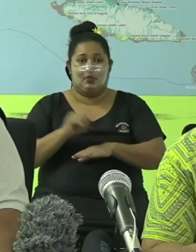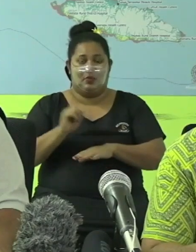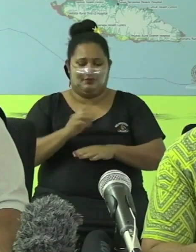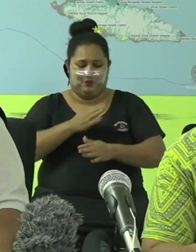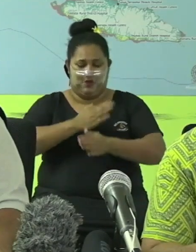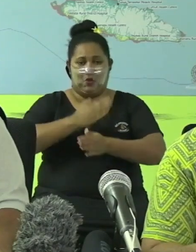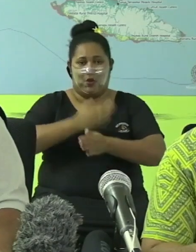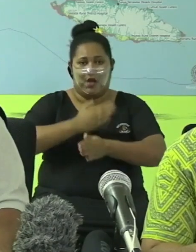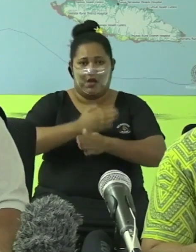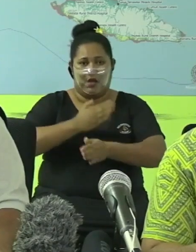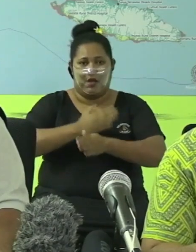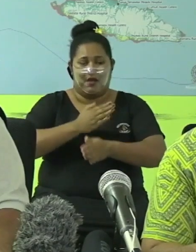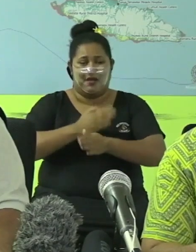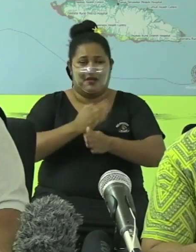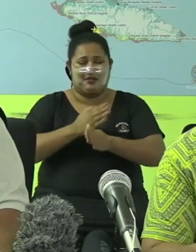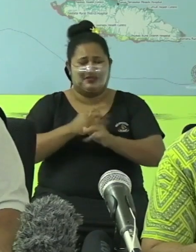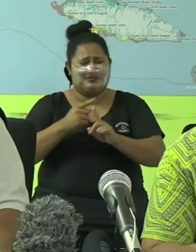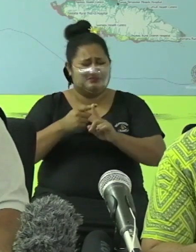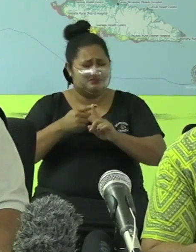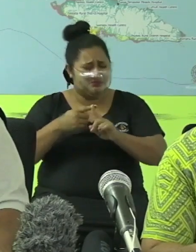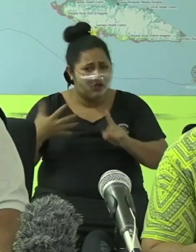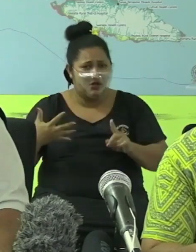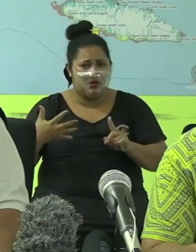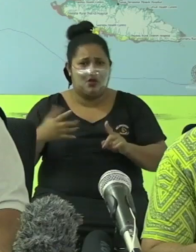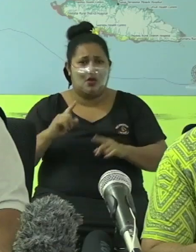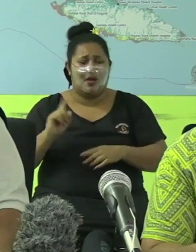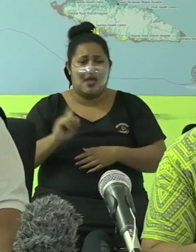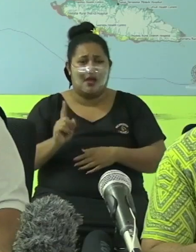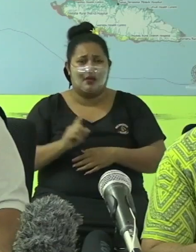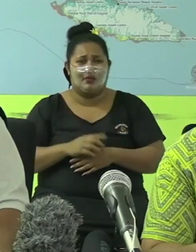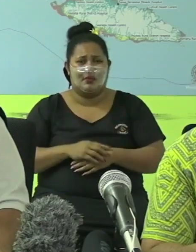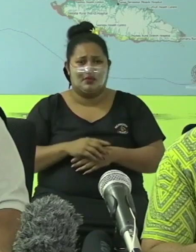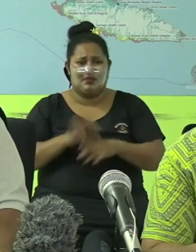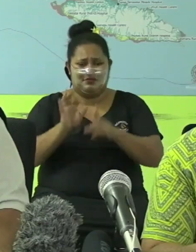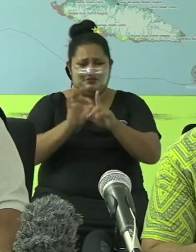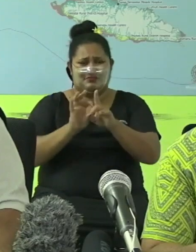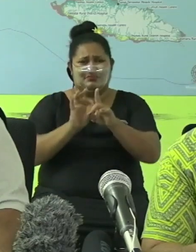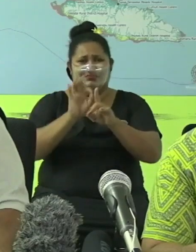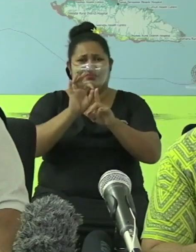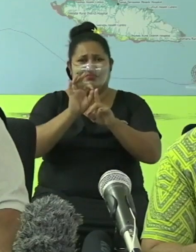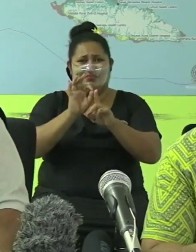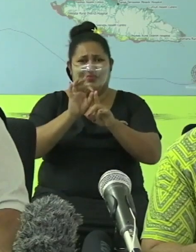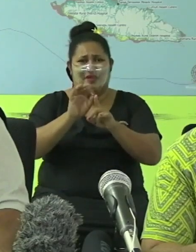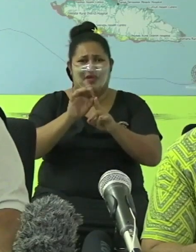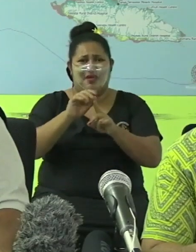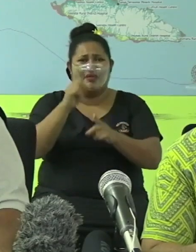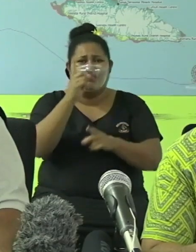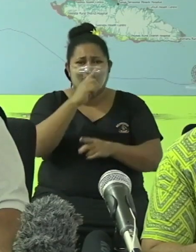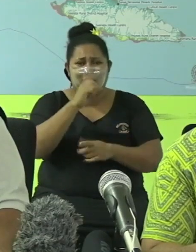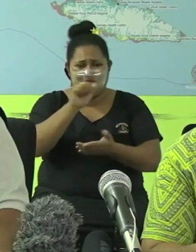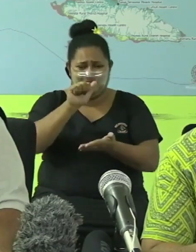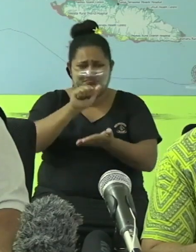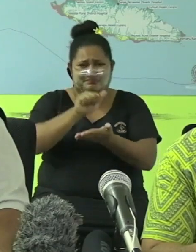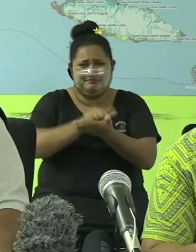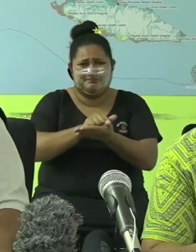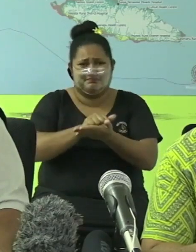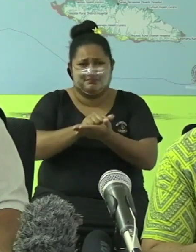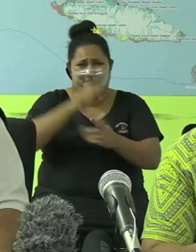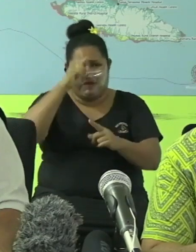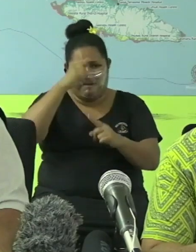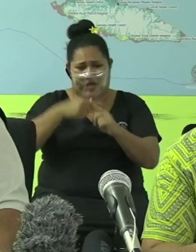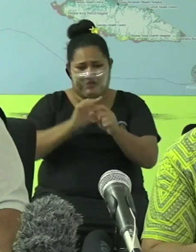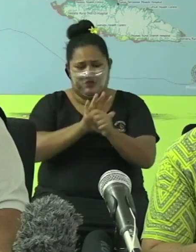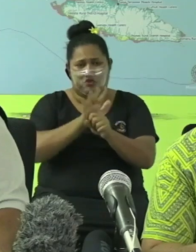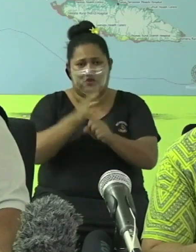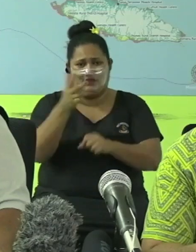galuega ai maise lava I tūlana I le CT o tātou cases ua alia mai po o I latou ua afia